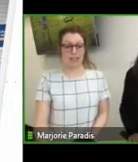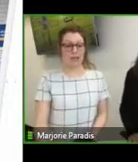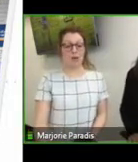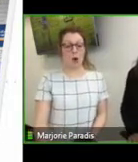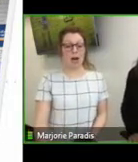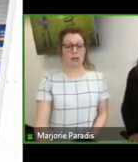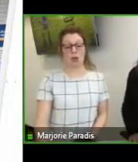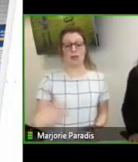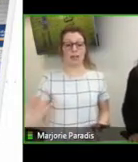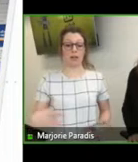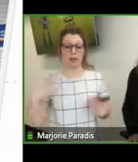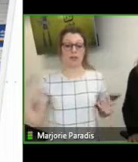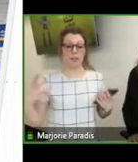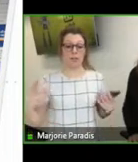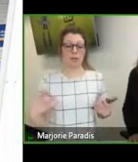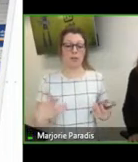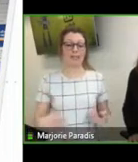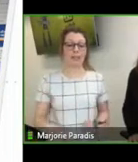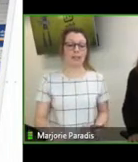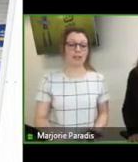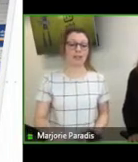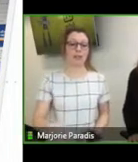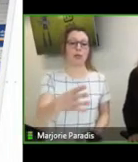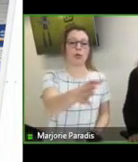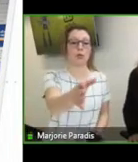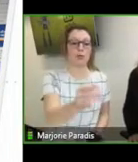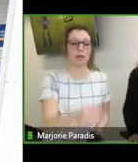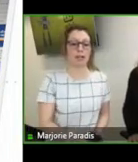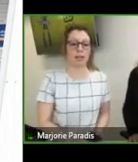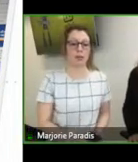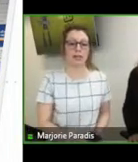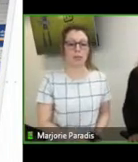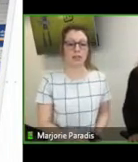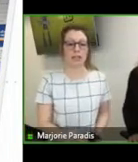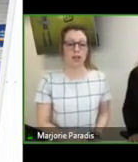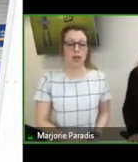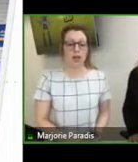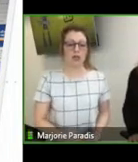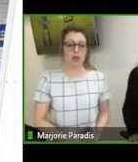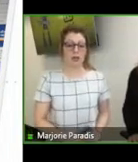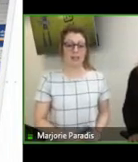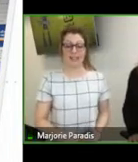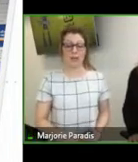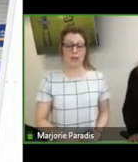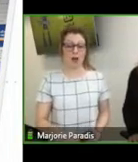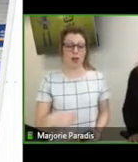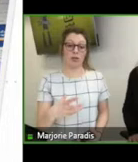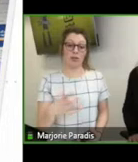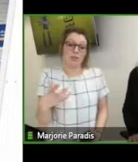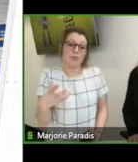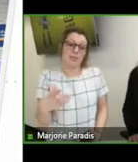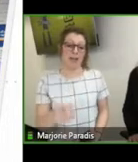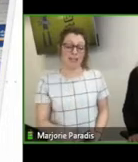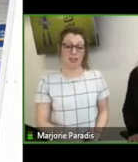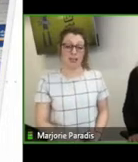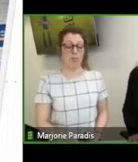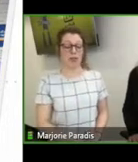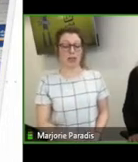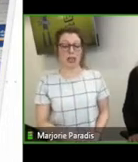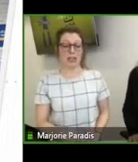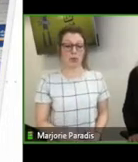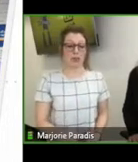Ces traces-là vont être conservées finalement, puis vont être traitées dans des lieux, là, vous voyez à la deuxième vignette. Ce sont des serveurs. Là, c'est une partie, là,